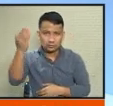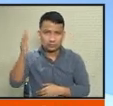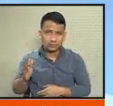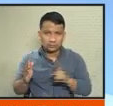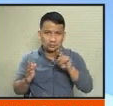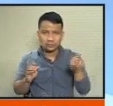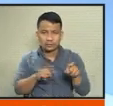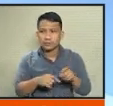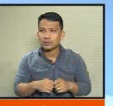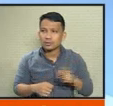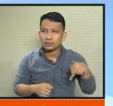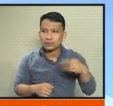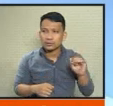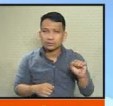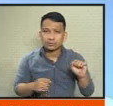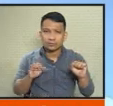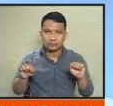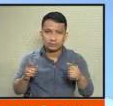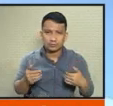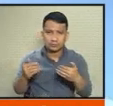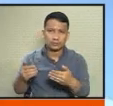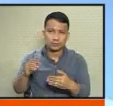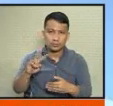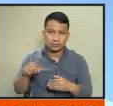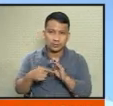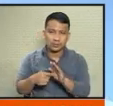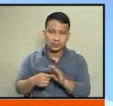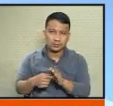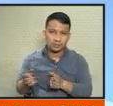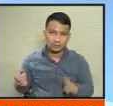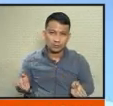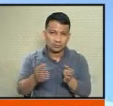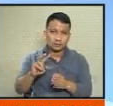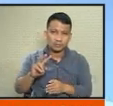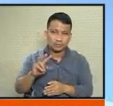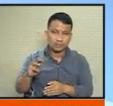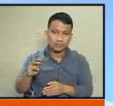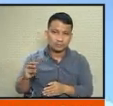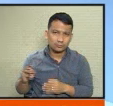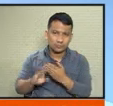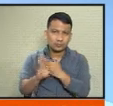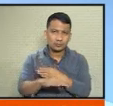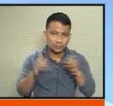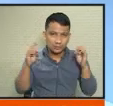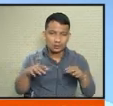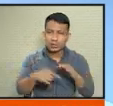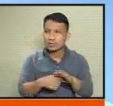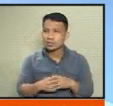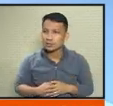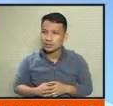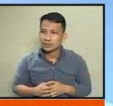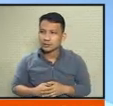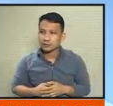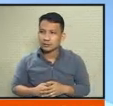Pero, buwelta naman ng Calabarzon Police Chief. Itutulak ni Vice Mayor sa Bulkang Taal kapag napahamak ang mga bumalik na residente. Ito